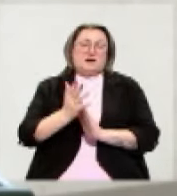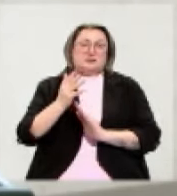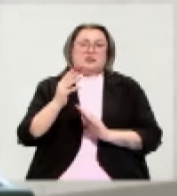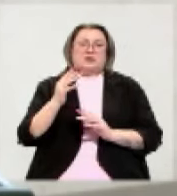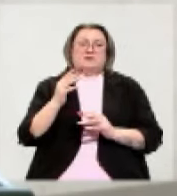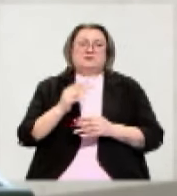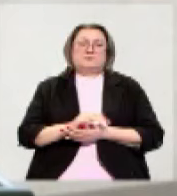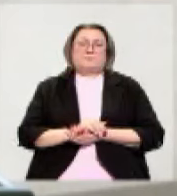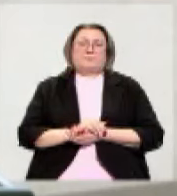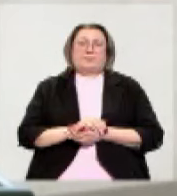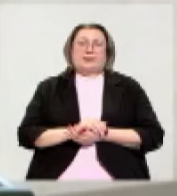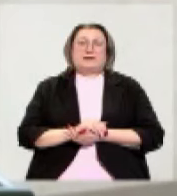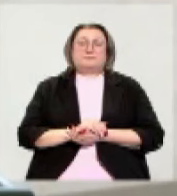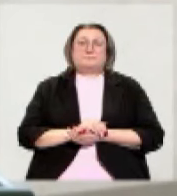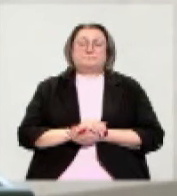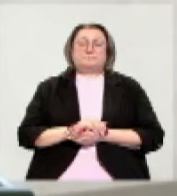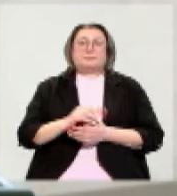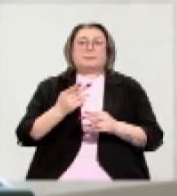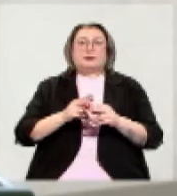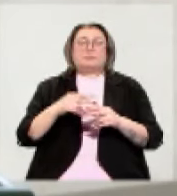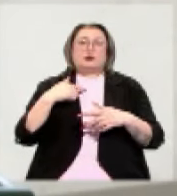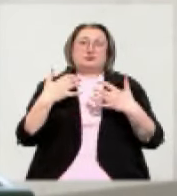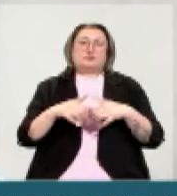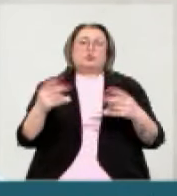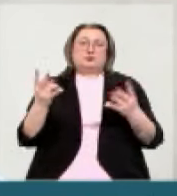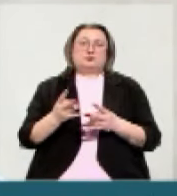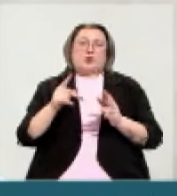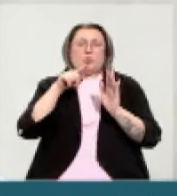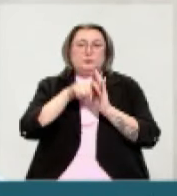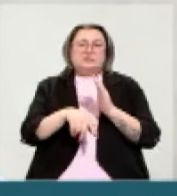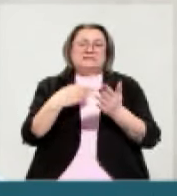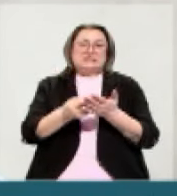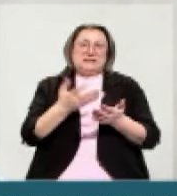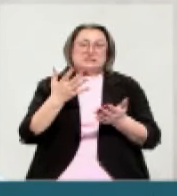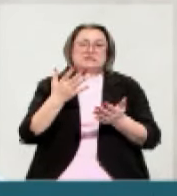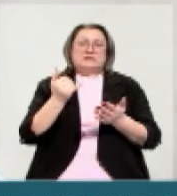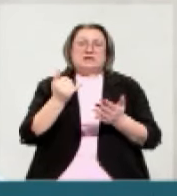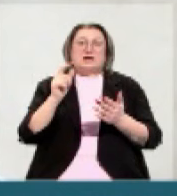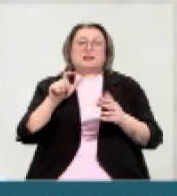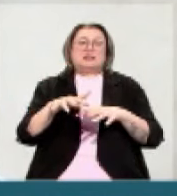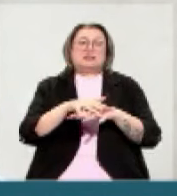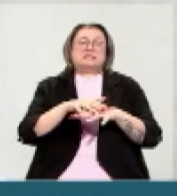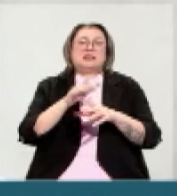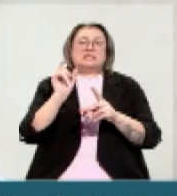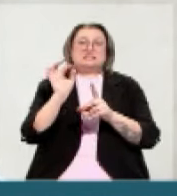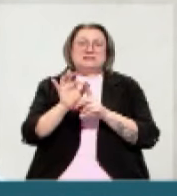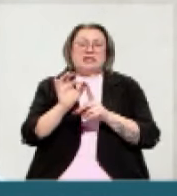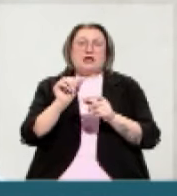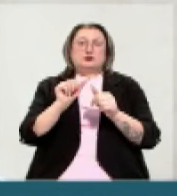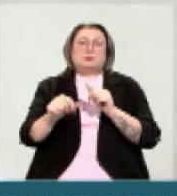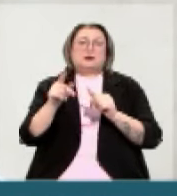жол ашады. Сондықтан жалпы халықтың, әсіресе жастардың құндылық бағдарларын тереңдетіп, жұртты